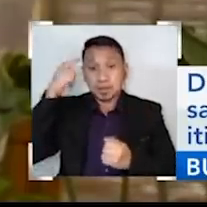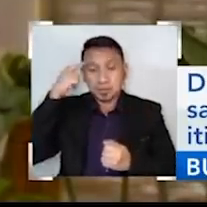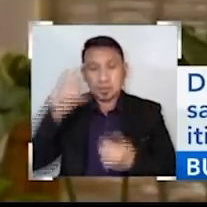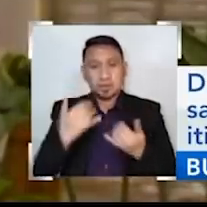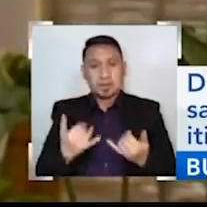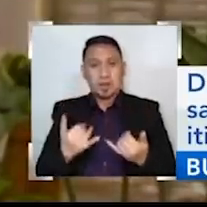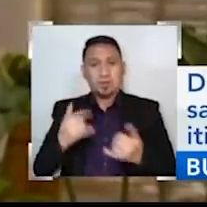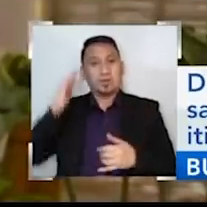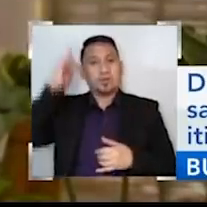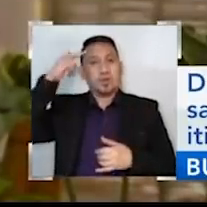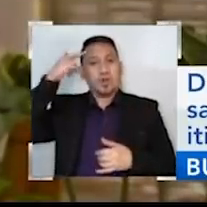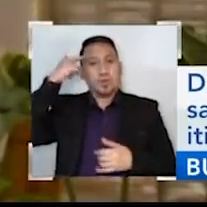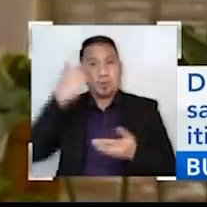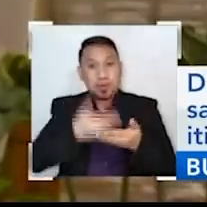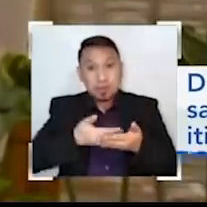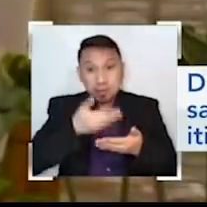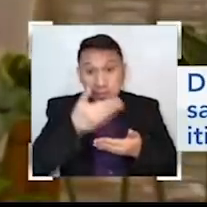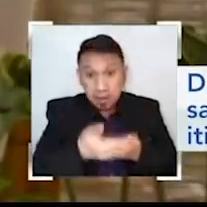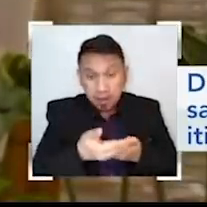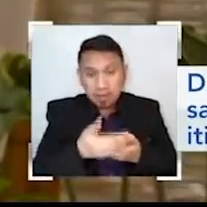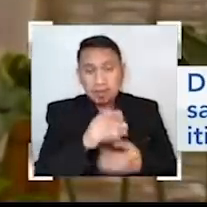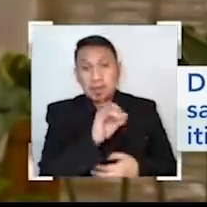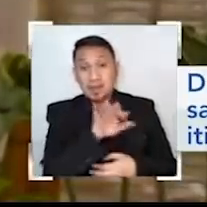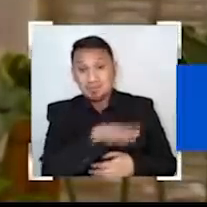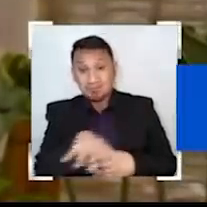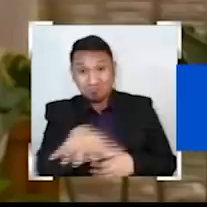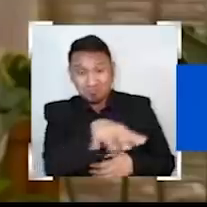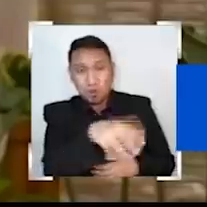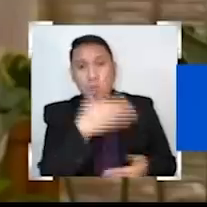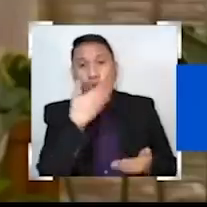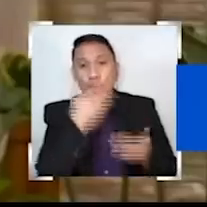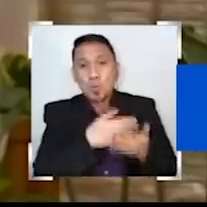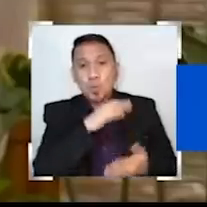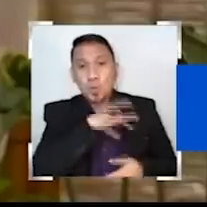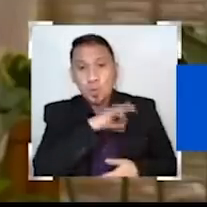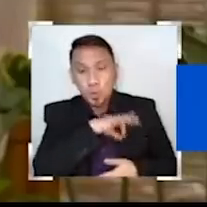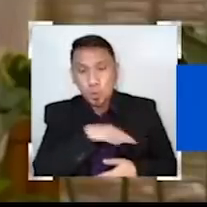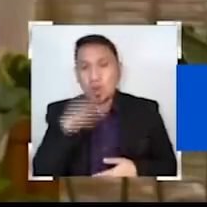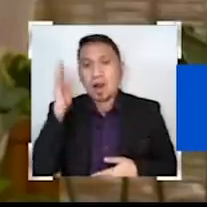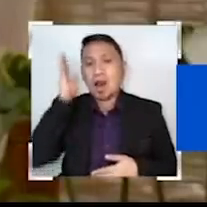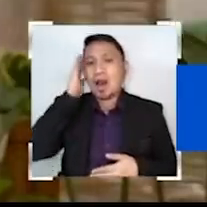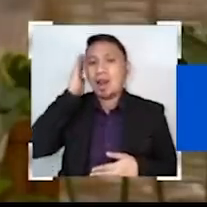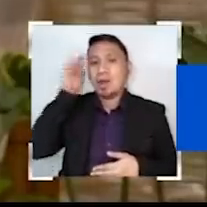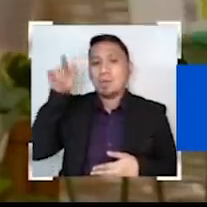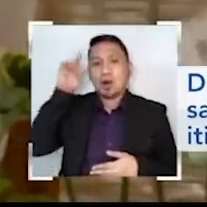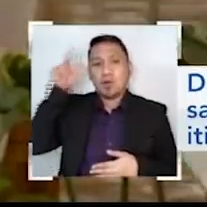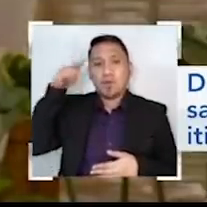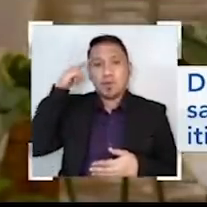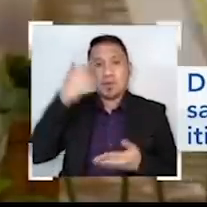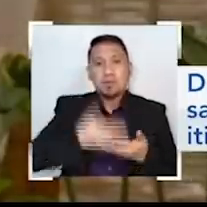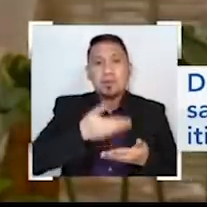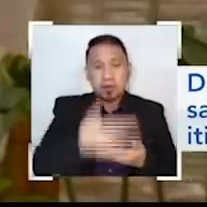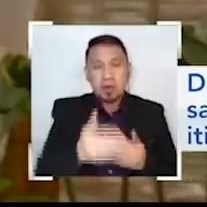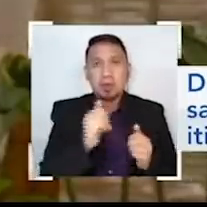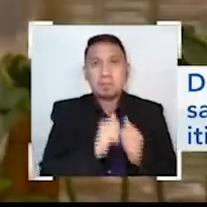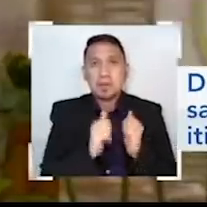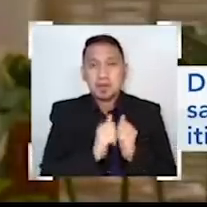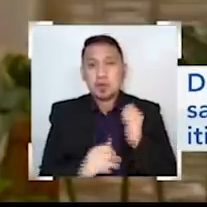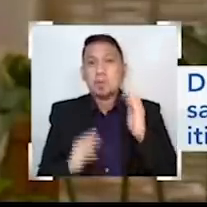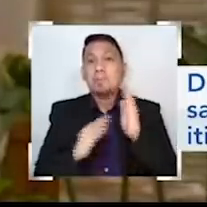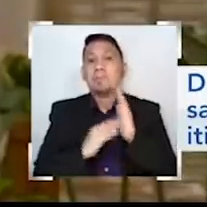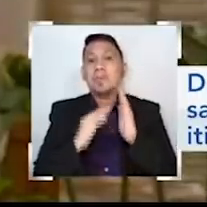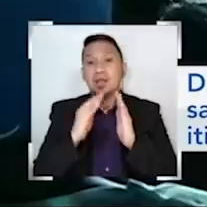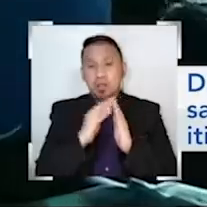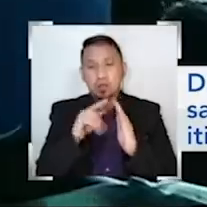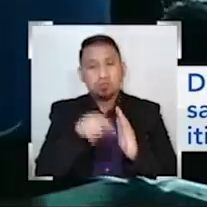Pag maganda ang kinikita ng magsasaka, alam niyang bibilin ng gobyerno sa tamang presyo, bilyong-bilyong halaga, maingganyo